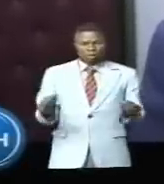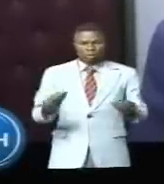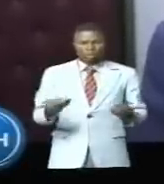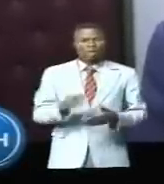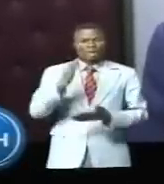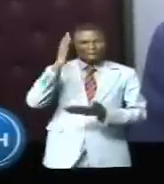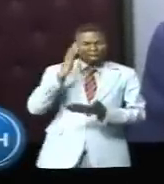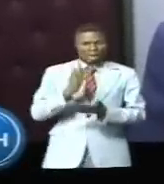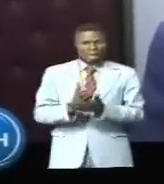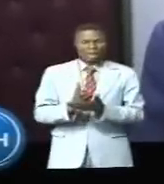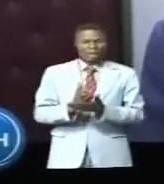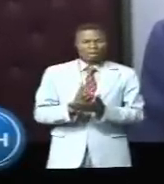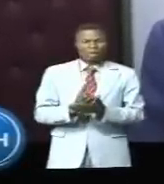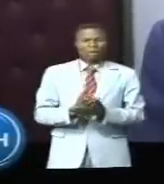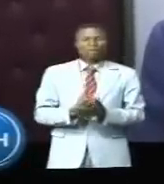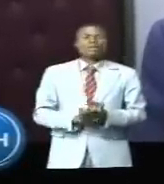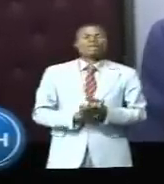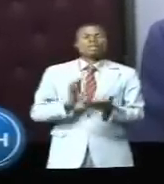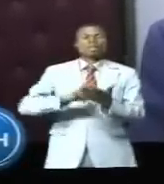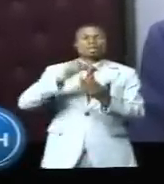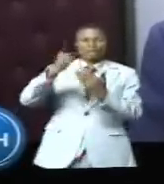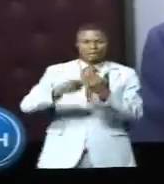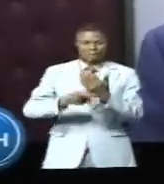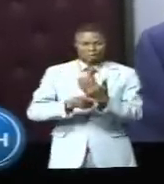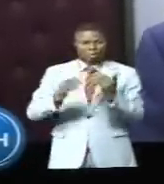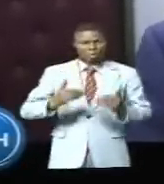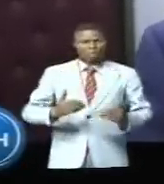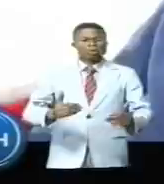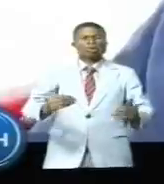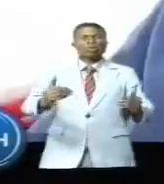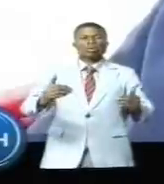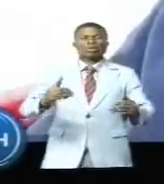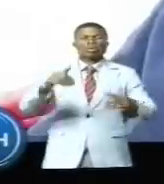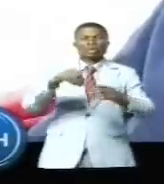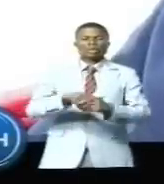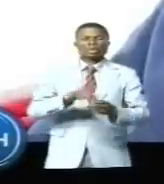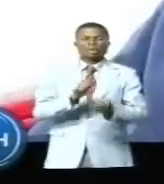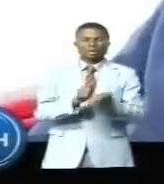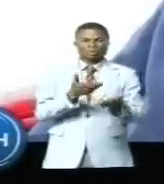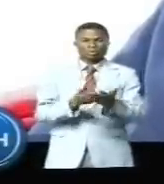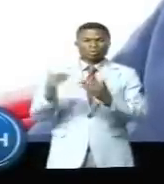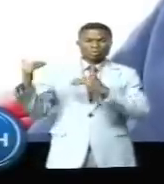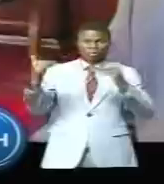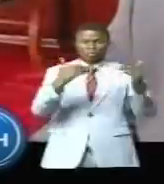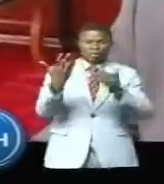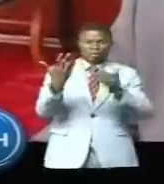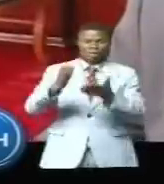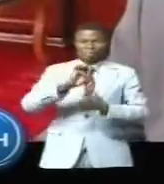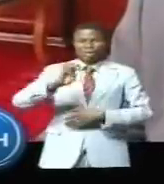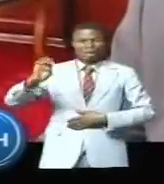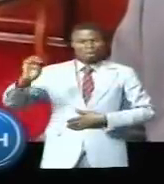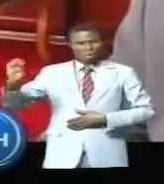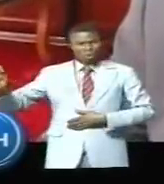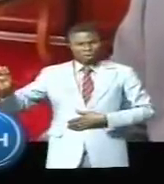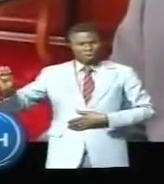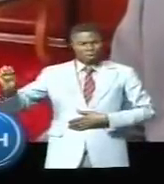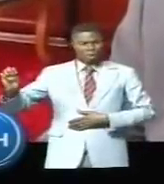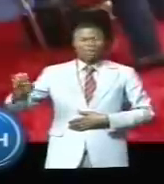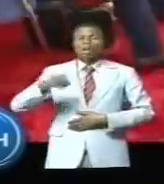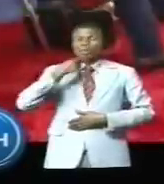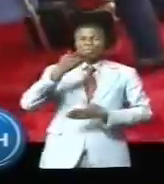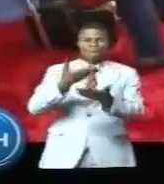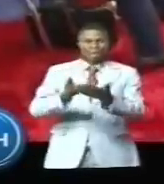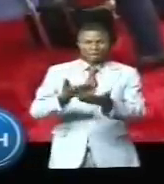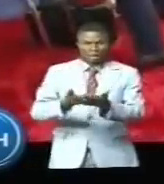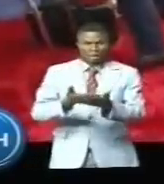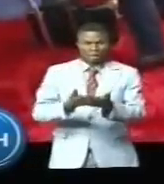finaliser et concrétiser des choses qui ont été convenues et qui ont peut-être un peu traîné. La guerre dans la partie orientale n'est pas restée en marge